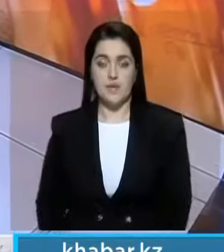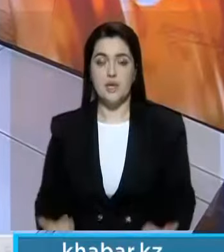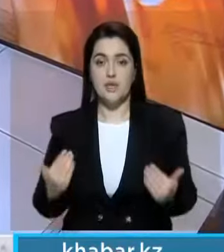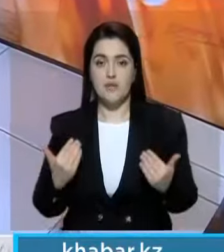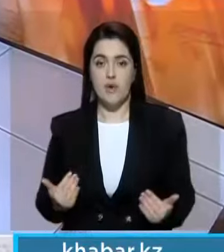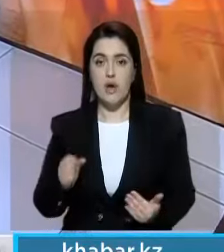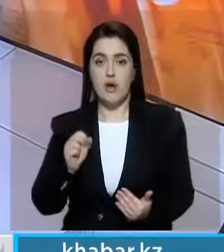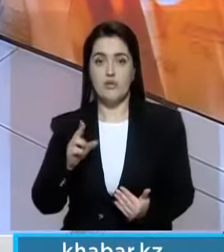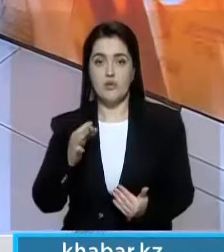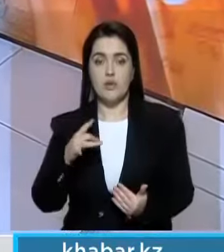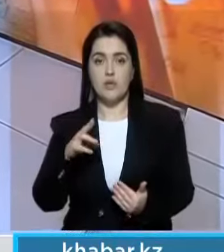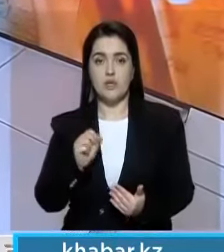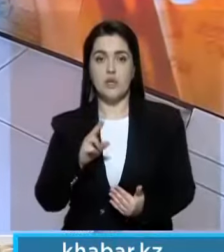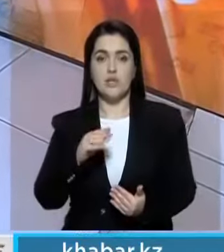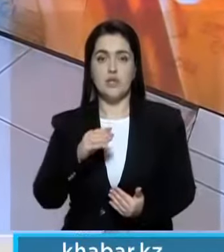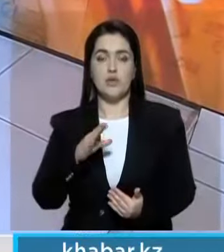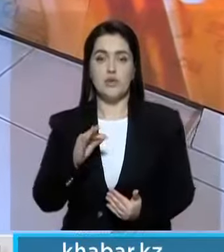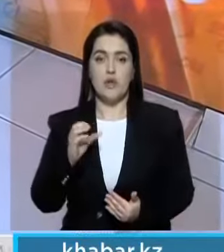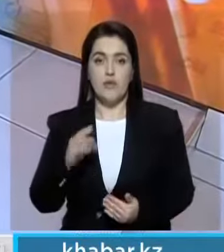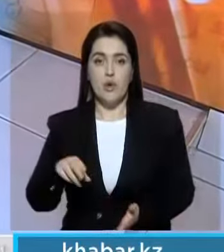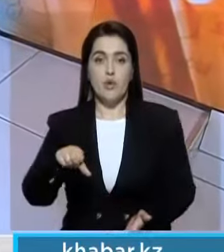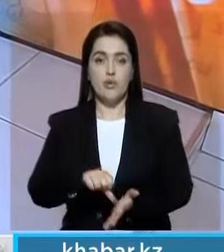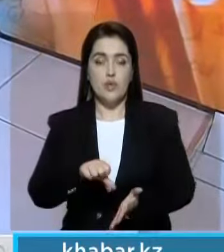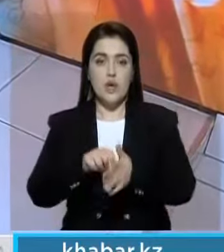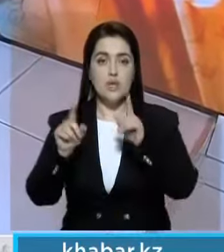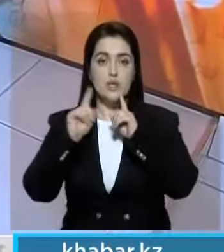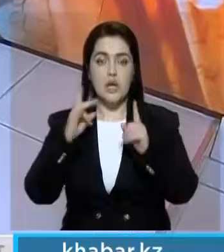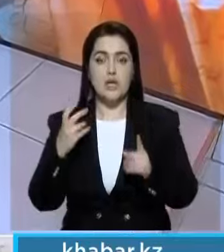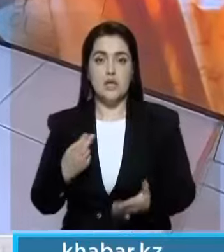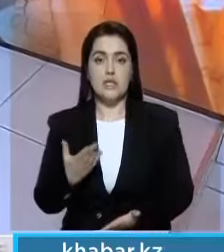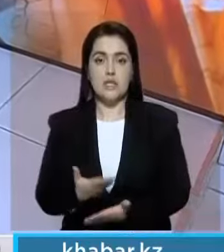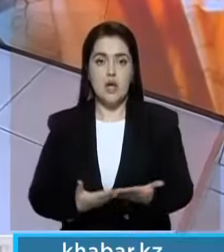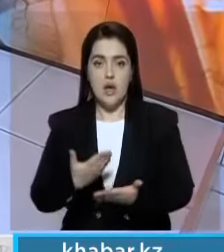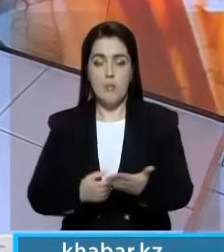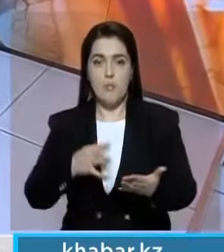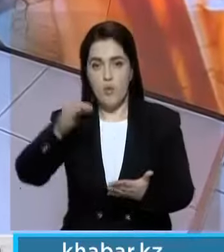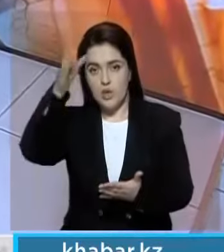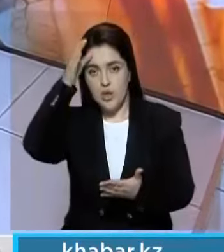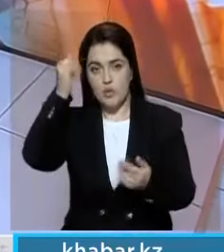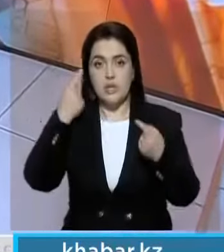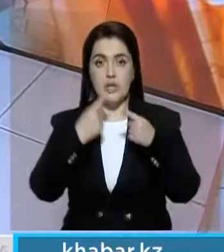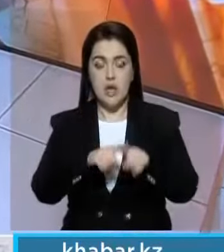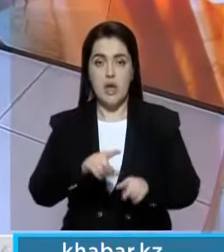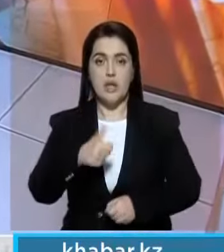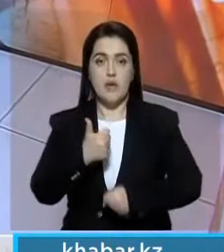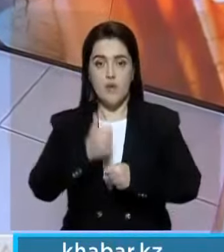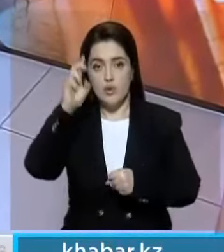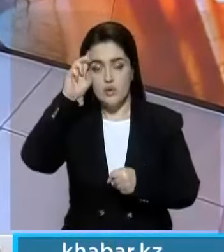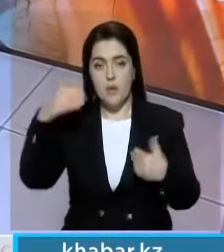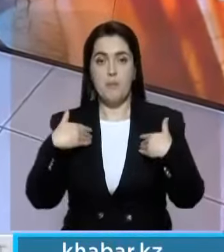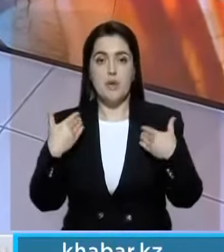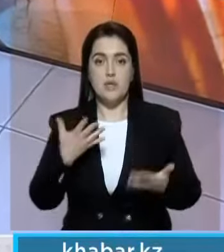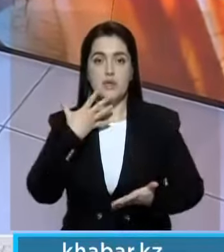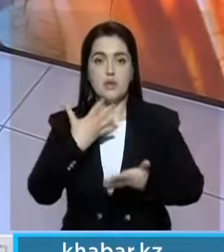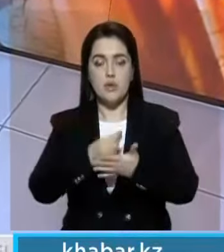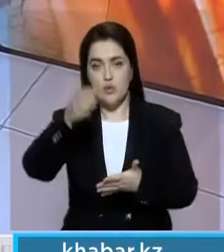и сегодня же в акорде Касым жумар токаев принял участие в заседании национального совета по науке и технологиям на котором глава государства